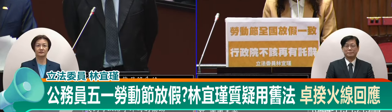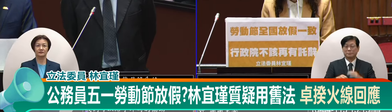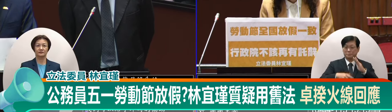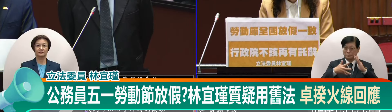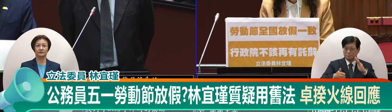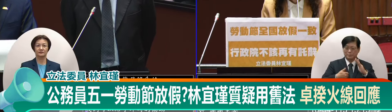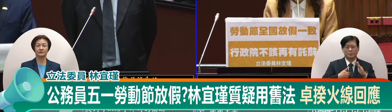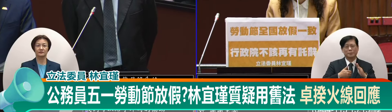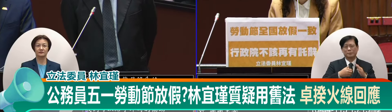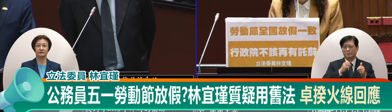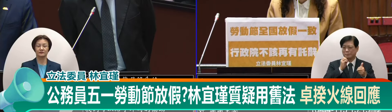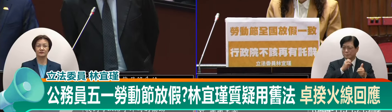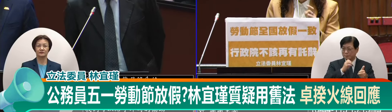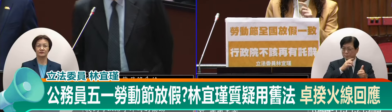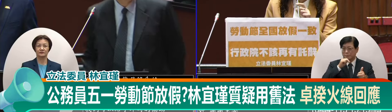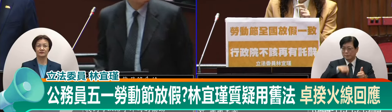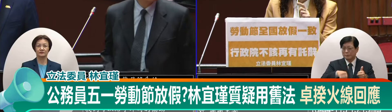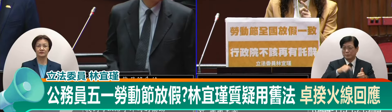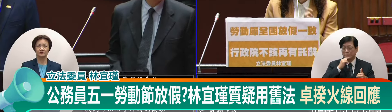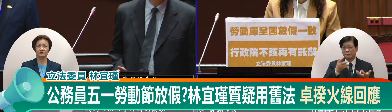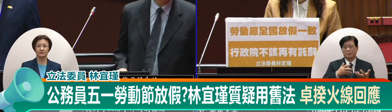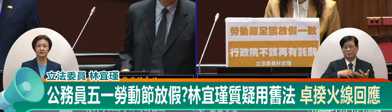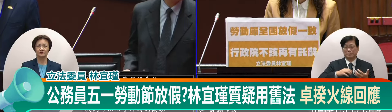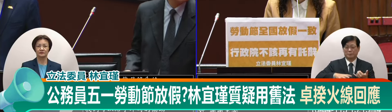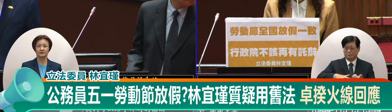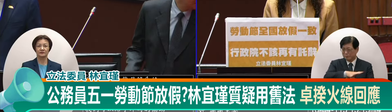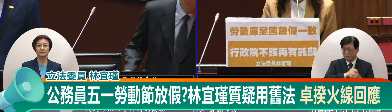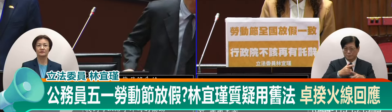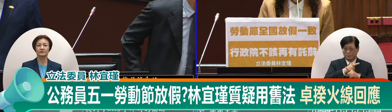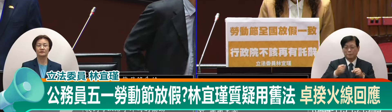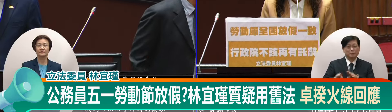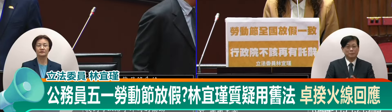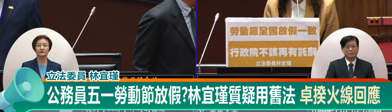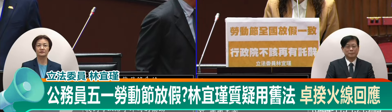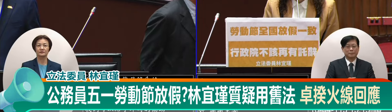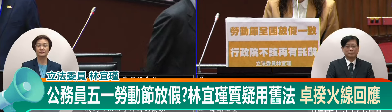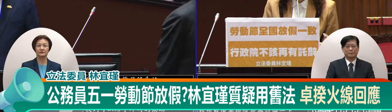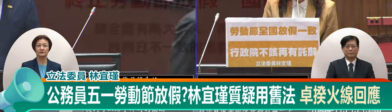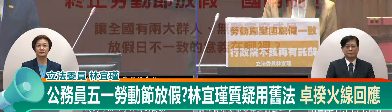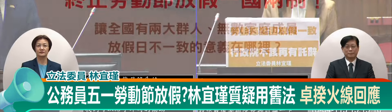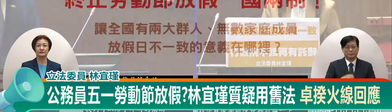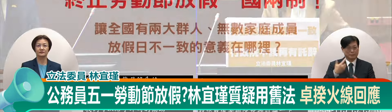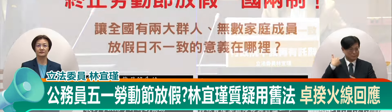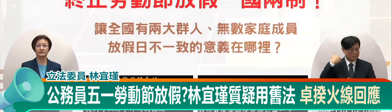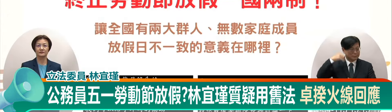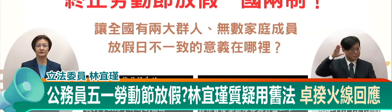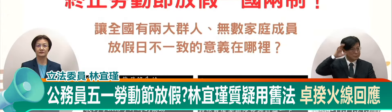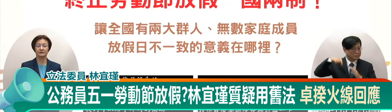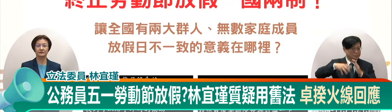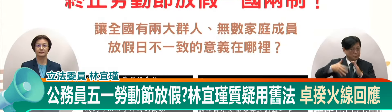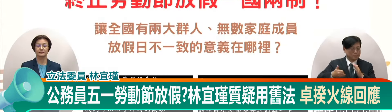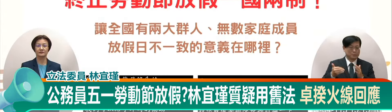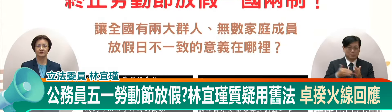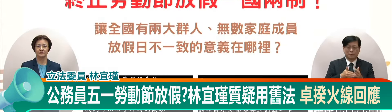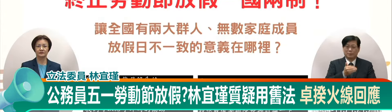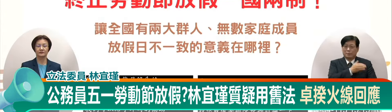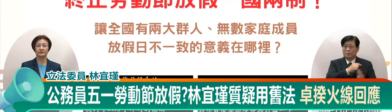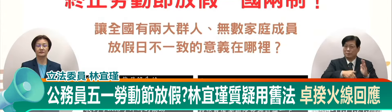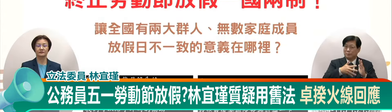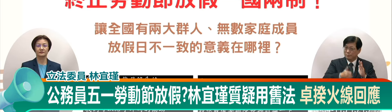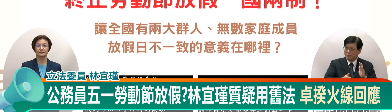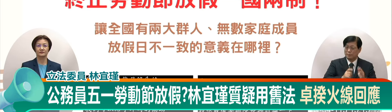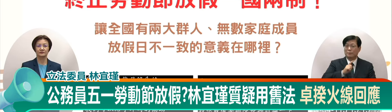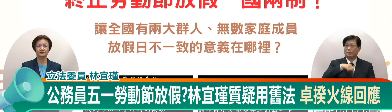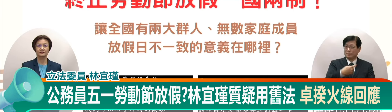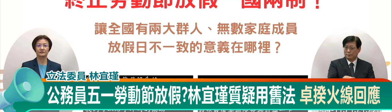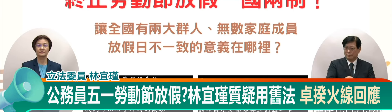院长，我想我跟您讨论五一劳动节全国一致放假的问题哦，已经从苏贞昌院长到陈建仁院长